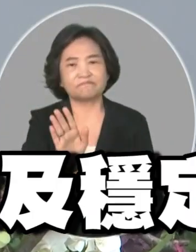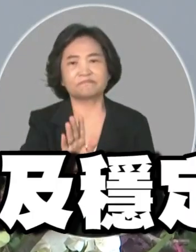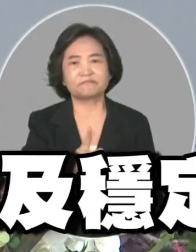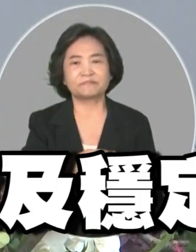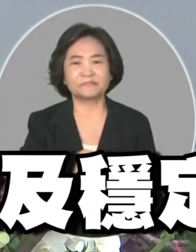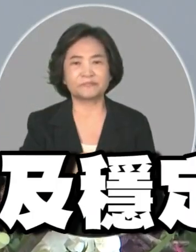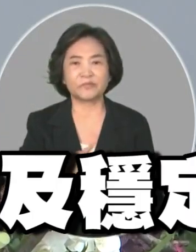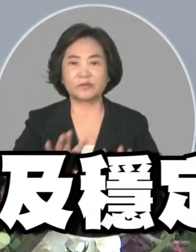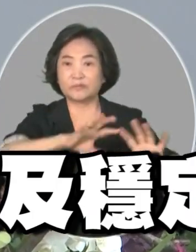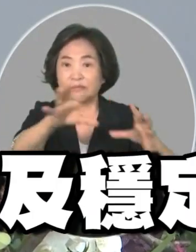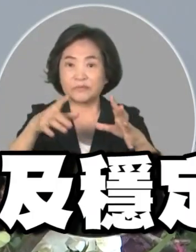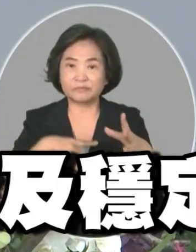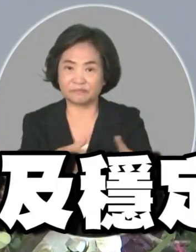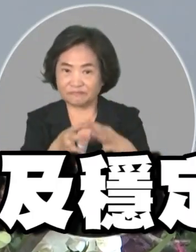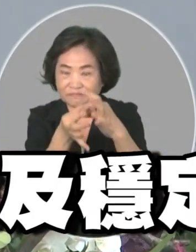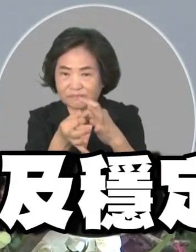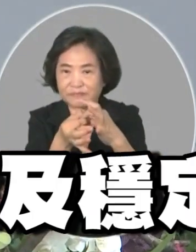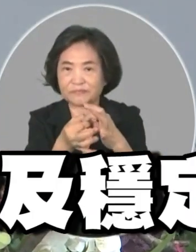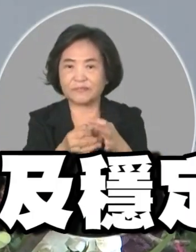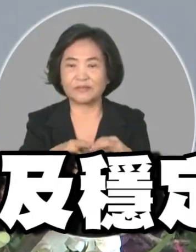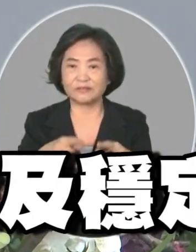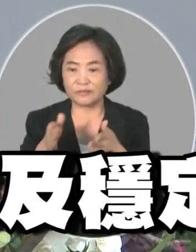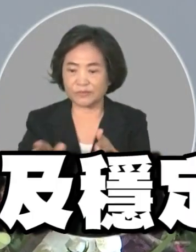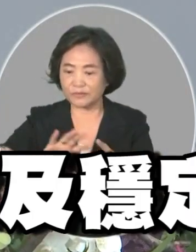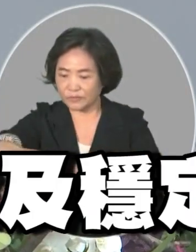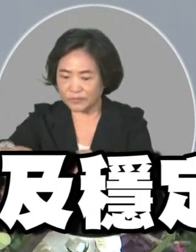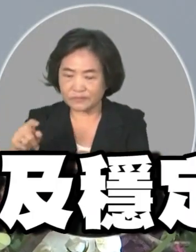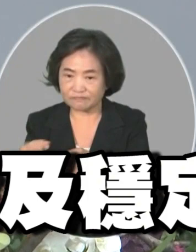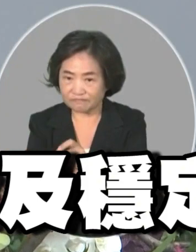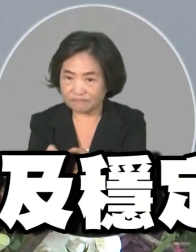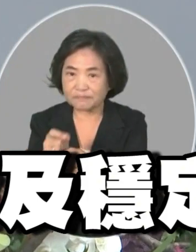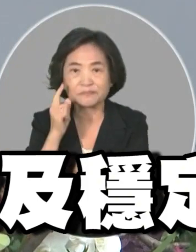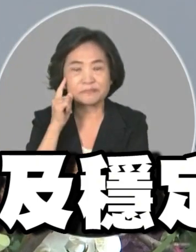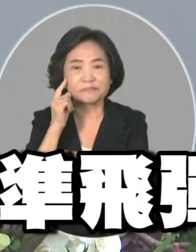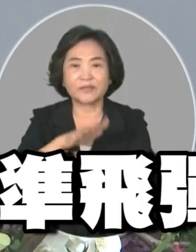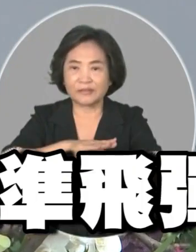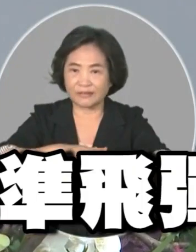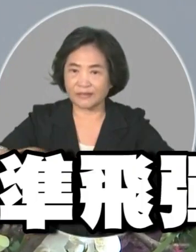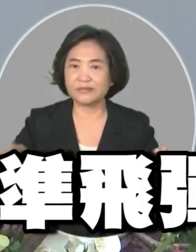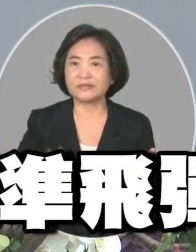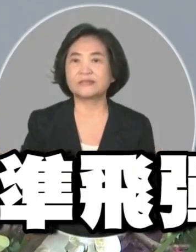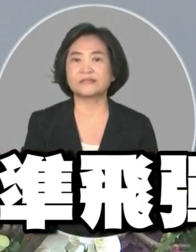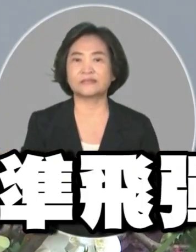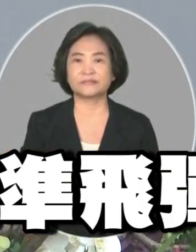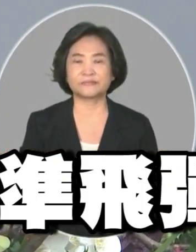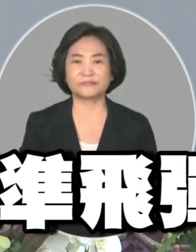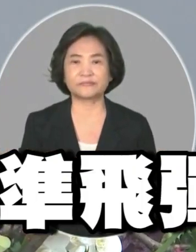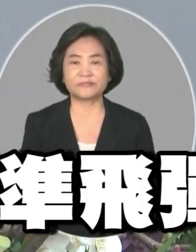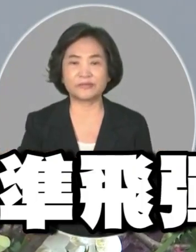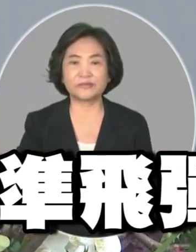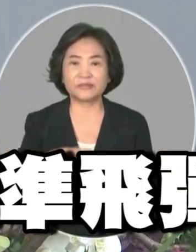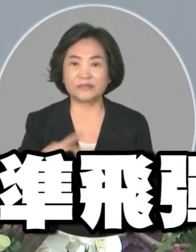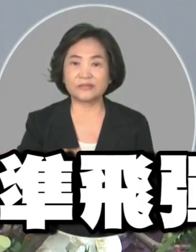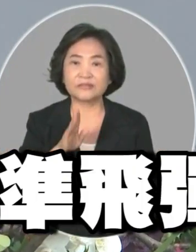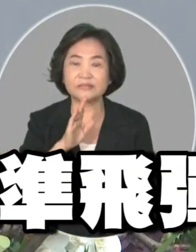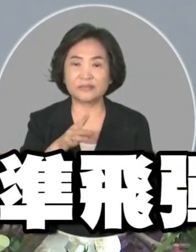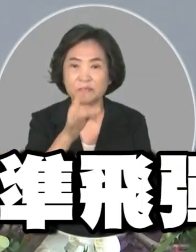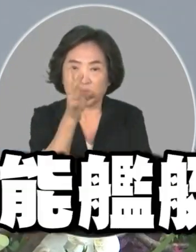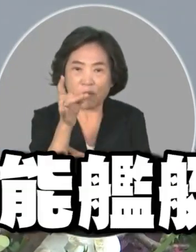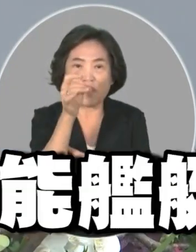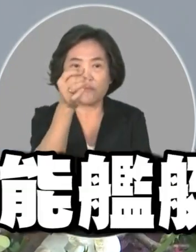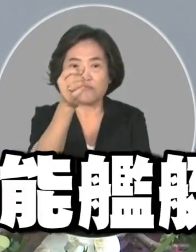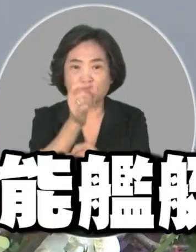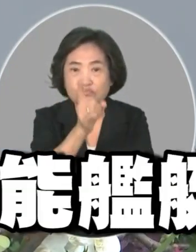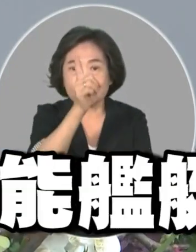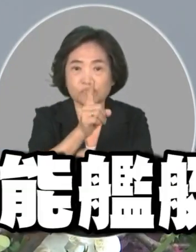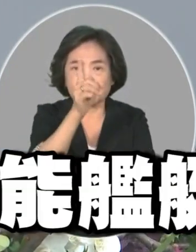同维护区域的安全及稳定。我们加速量产各式精准飞弹